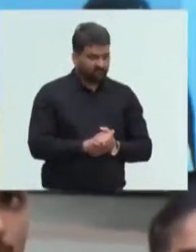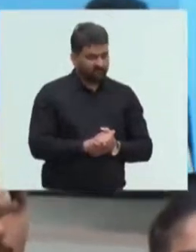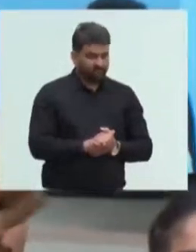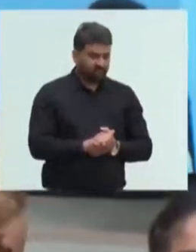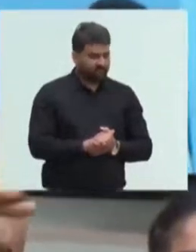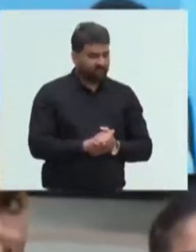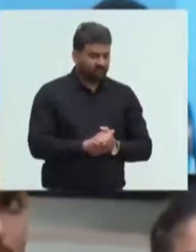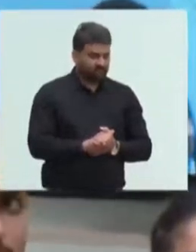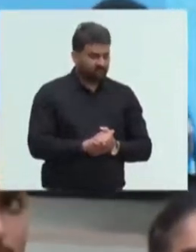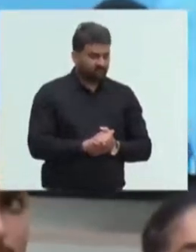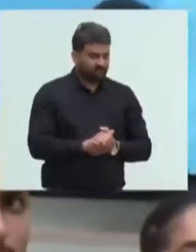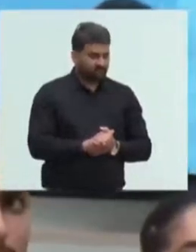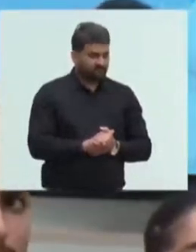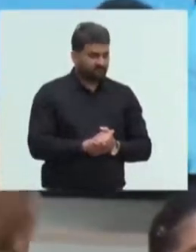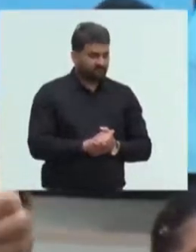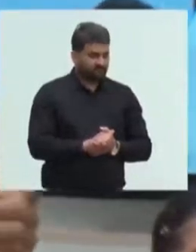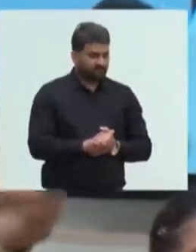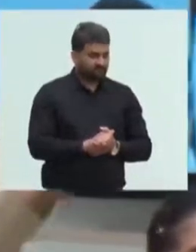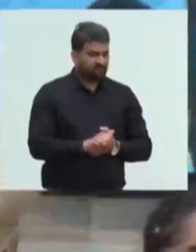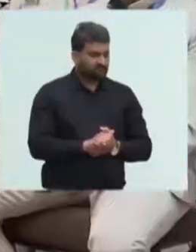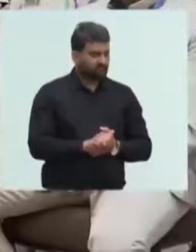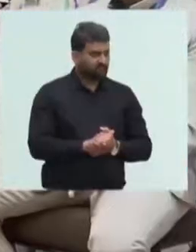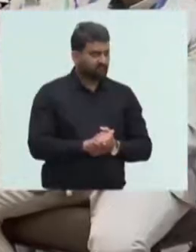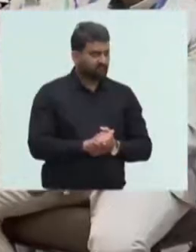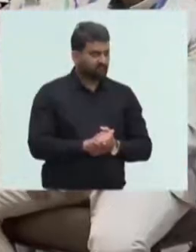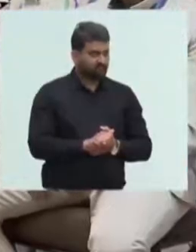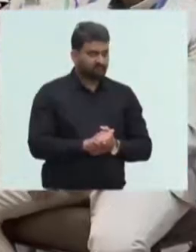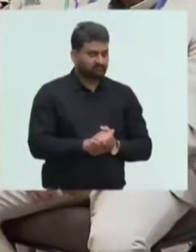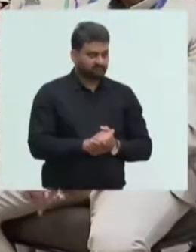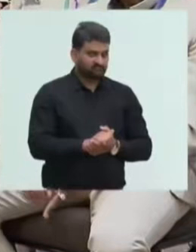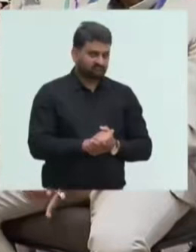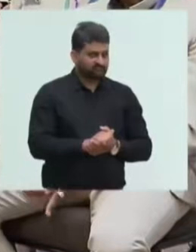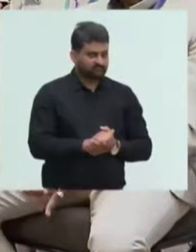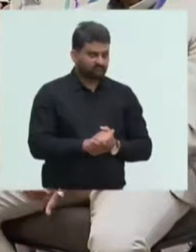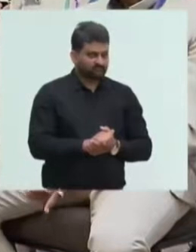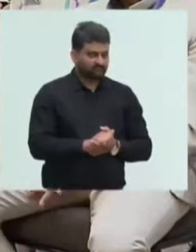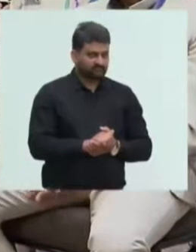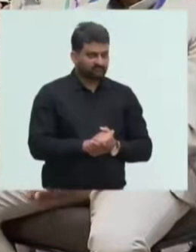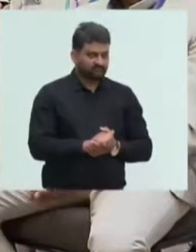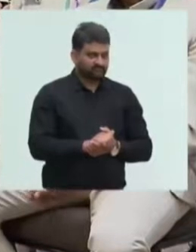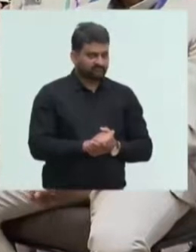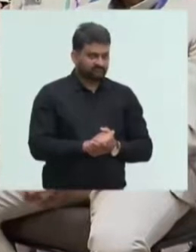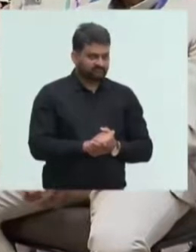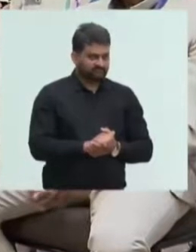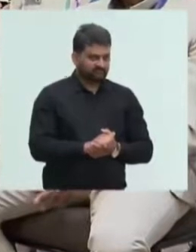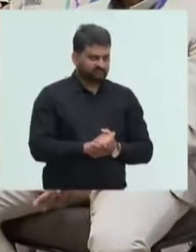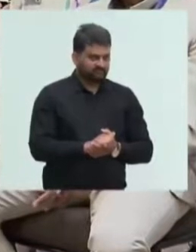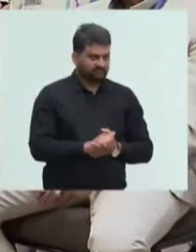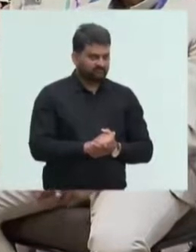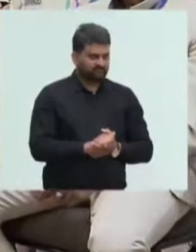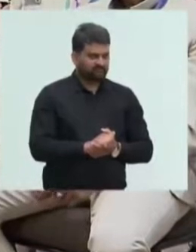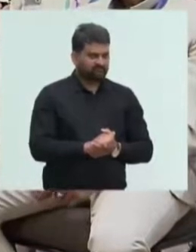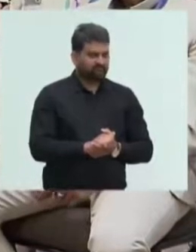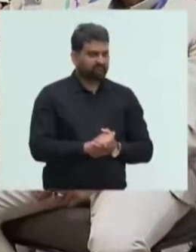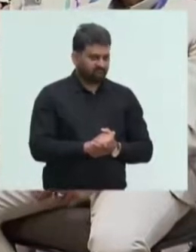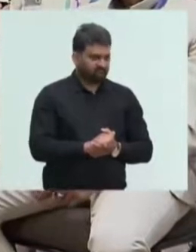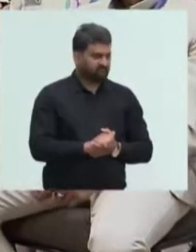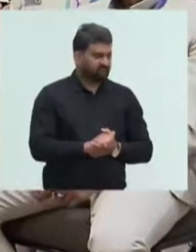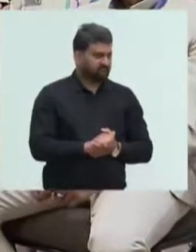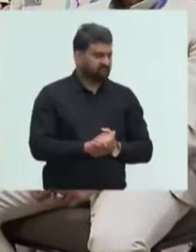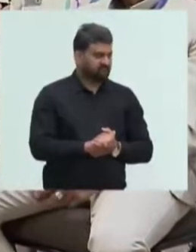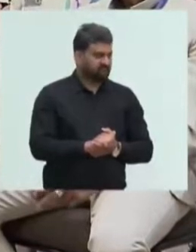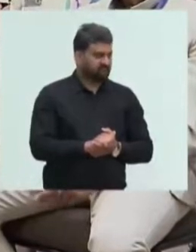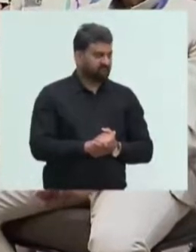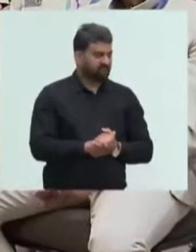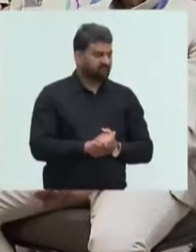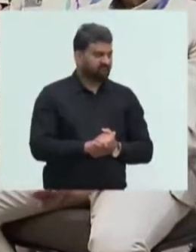खिलाड़ी ने कैसा खेला था तो मेरे को भी उससे अच्छा और से बराबर की टक्कर दे खेलने मुझसे बिल्कुल घबराना नहीं है एकदम सामने की